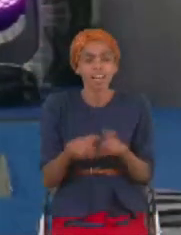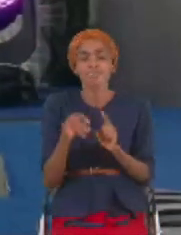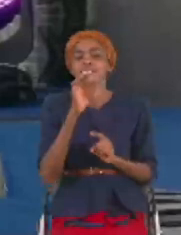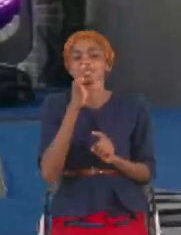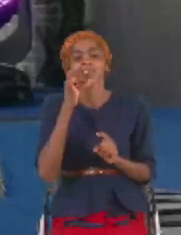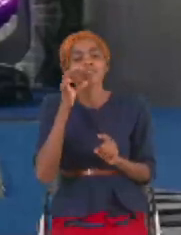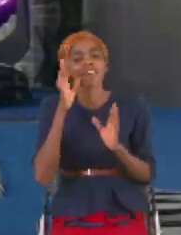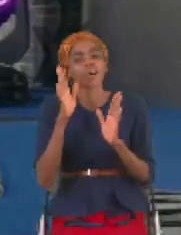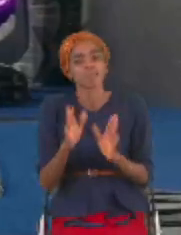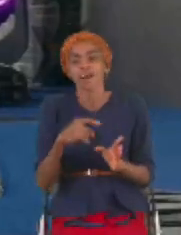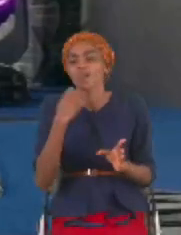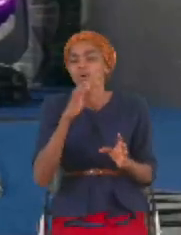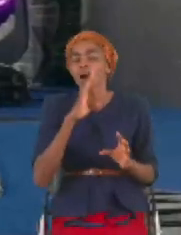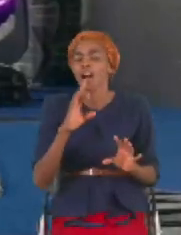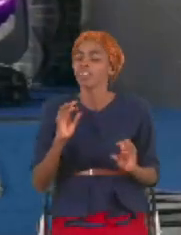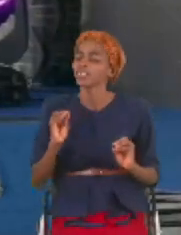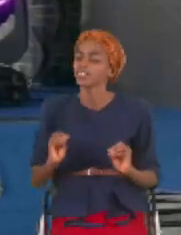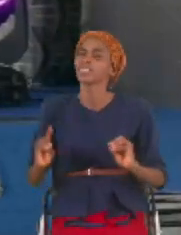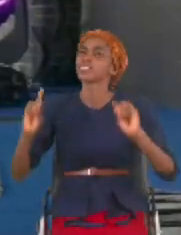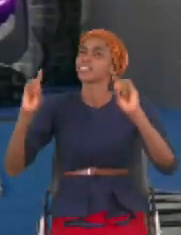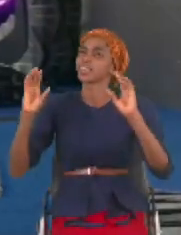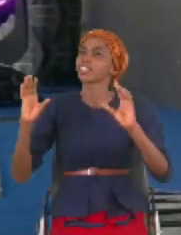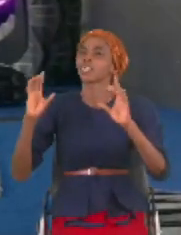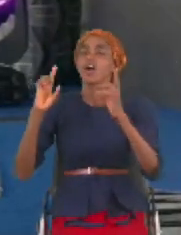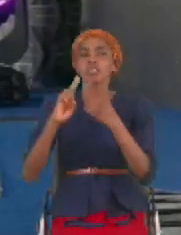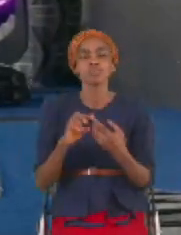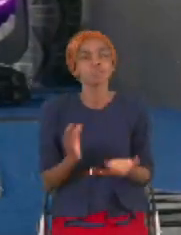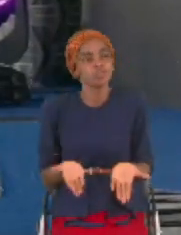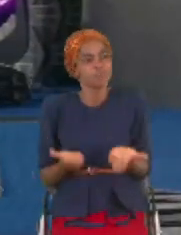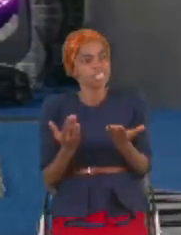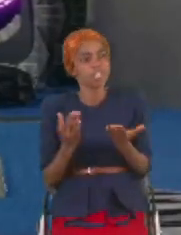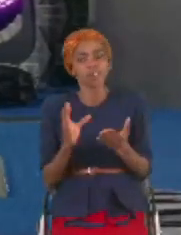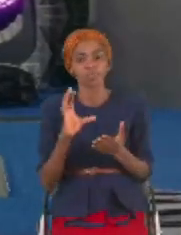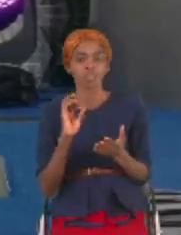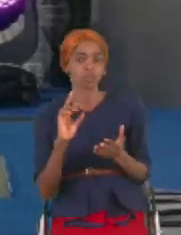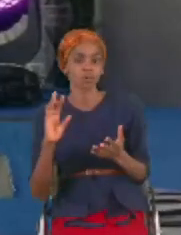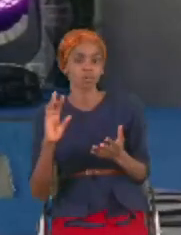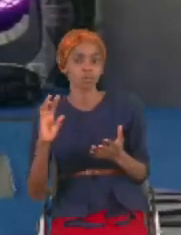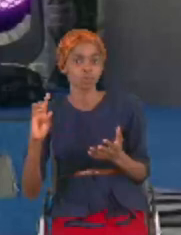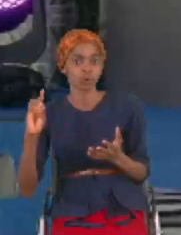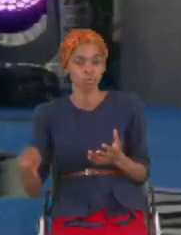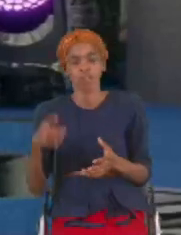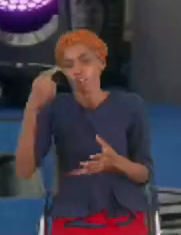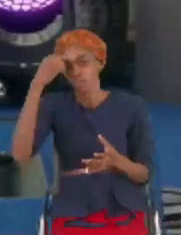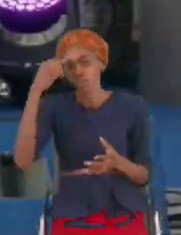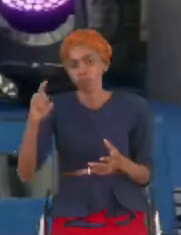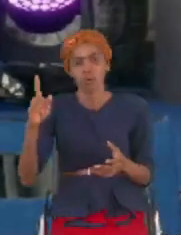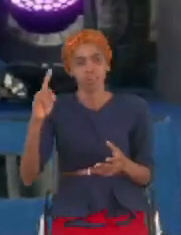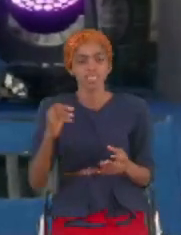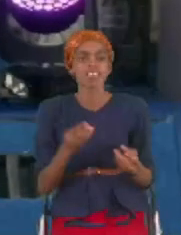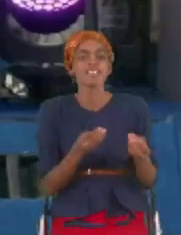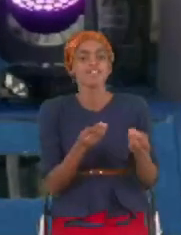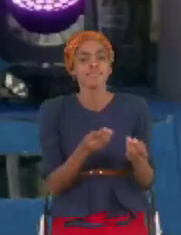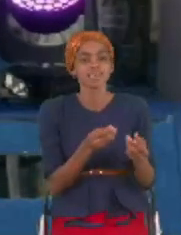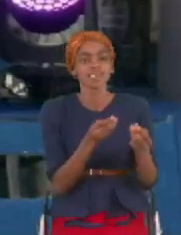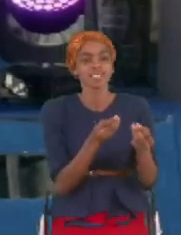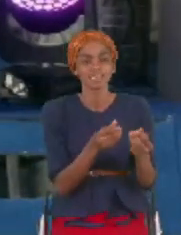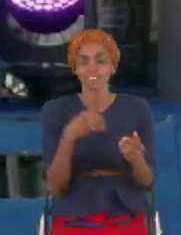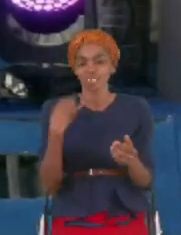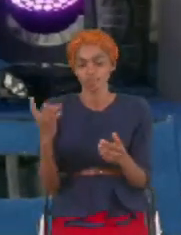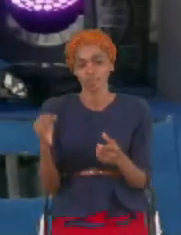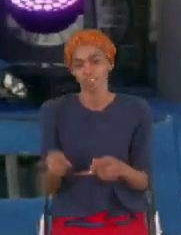cultivateur sont dédiés à faire pousser des semences pour nourrir